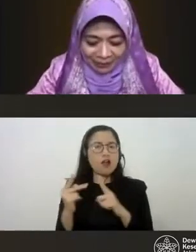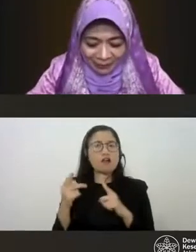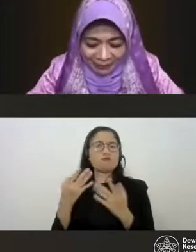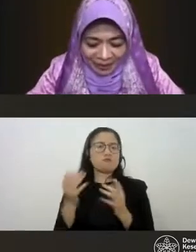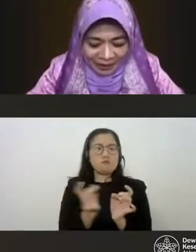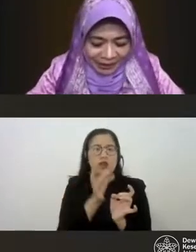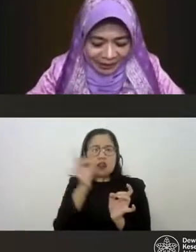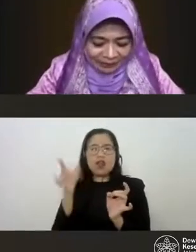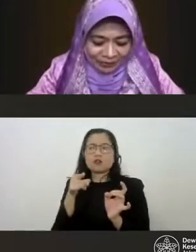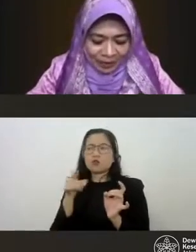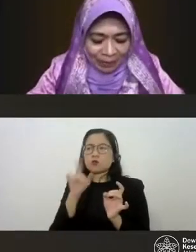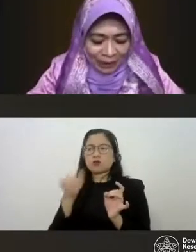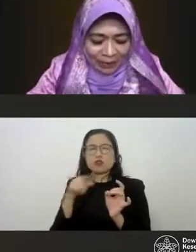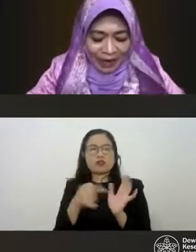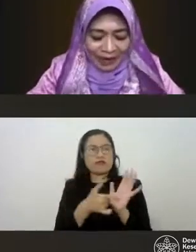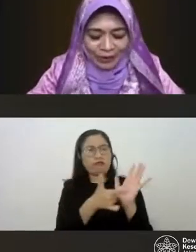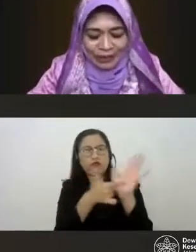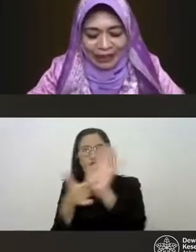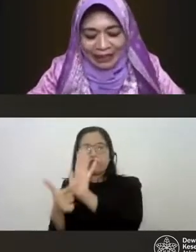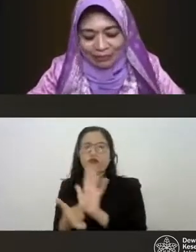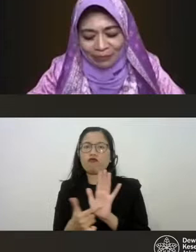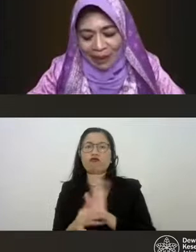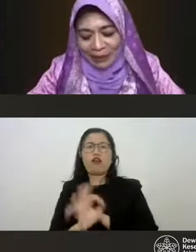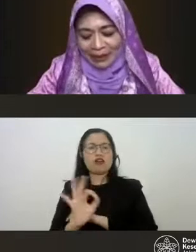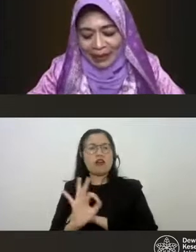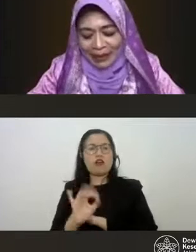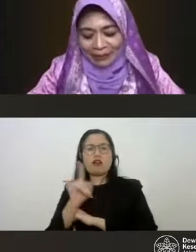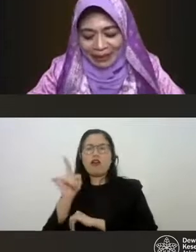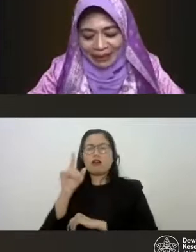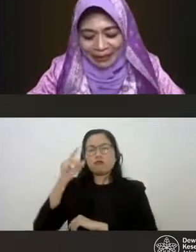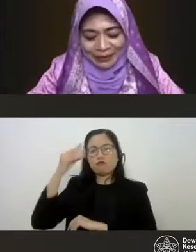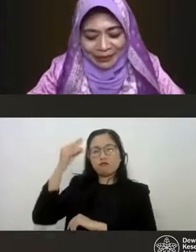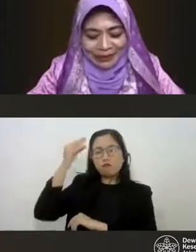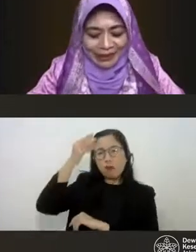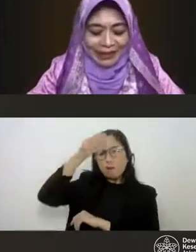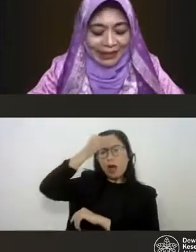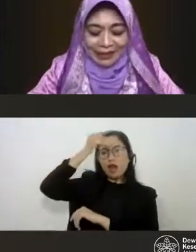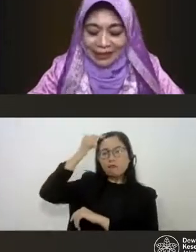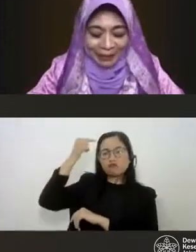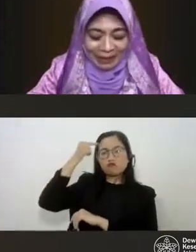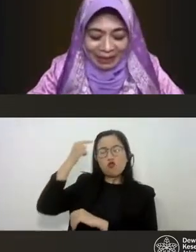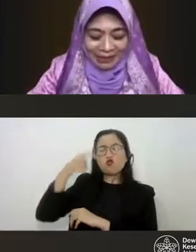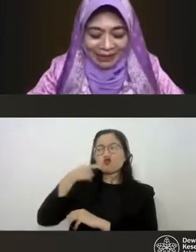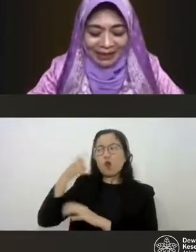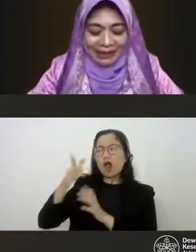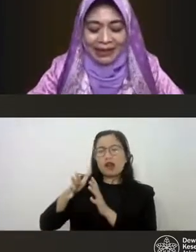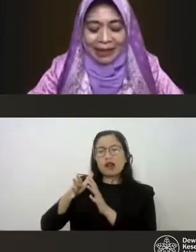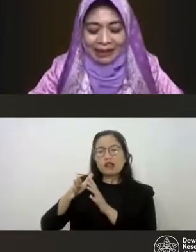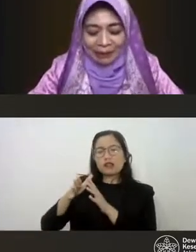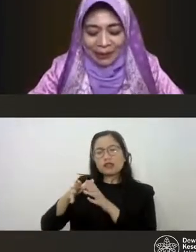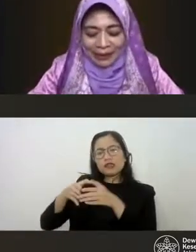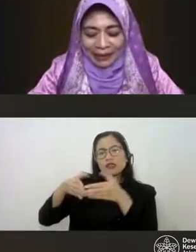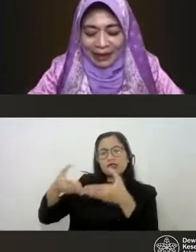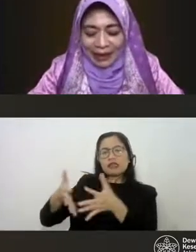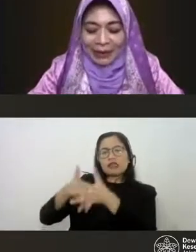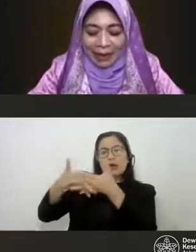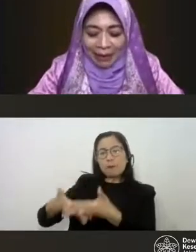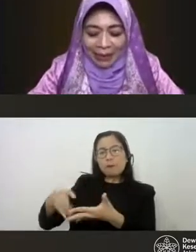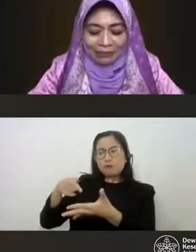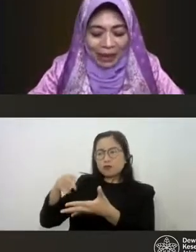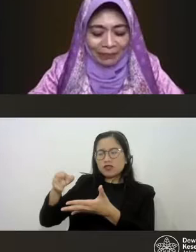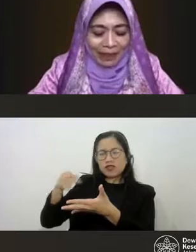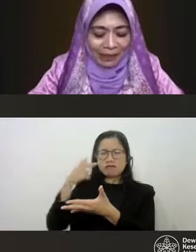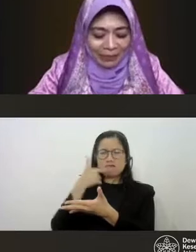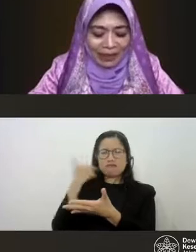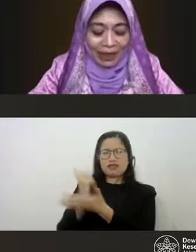konservatif ini. Masuk akal atau tidaknya pemahaman terhadap teks kitab suci terkadang enggak penting ya. Yang terpenting adalah